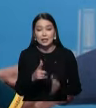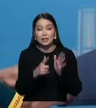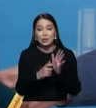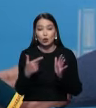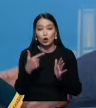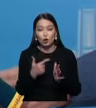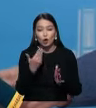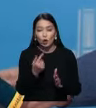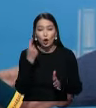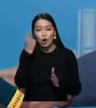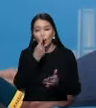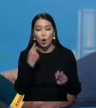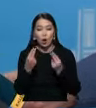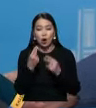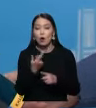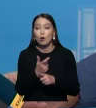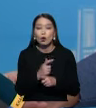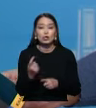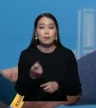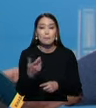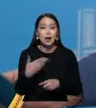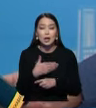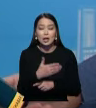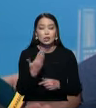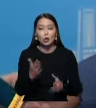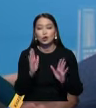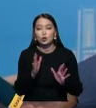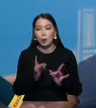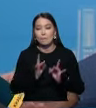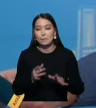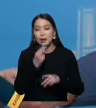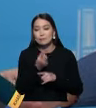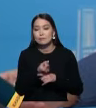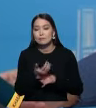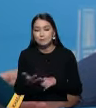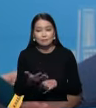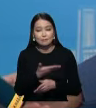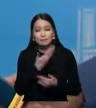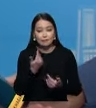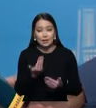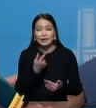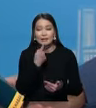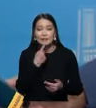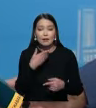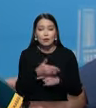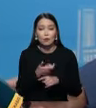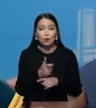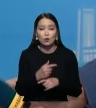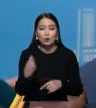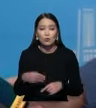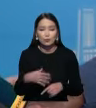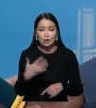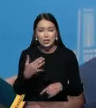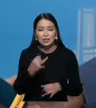рыбы в год. Это очень мало. У нас рыба только на праздничном Дастархане бывает. И то в основном красная рыба, и то в основном лососевая, чужая